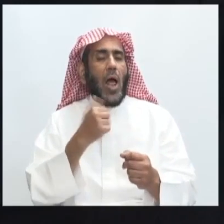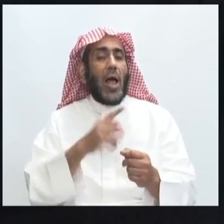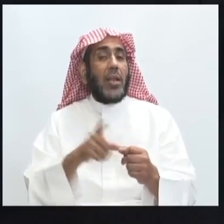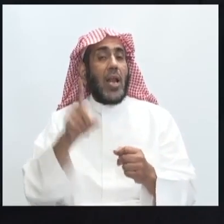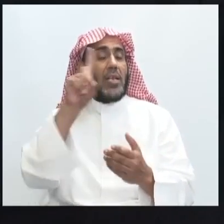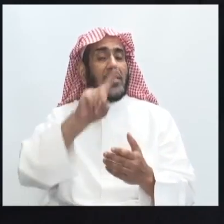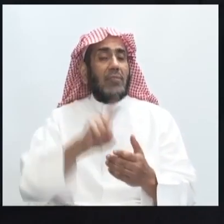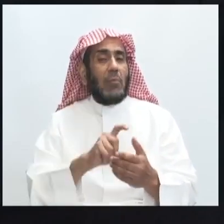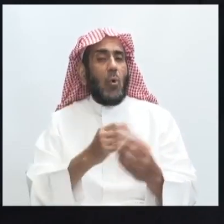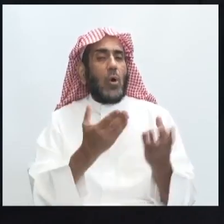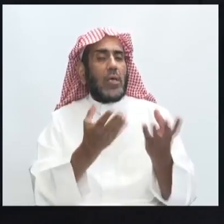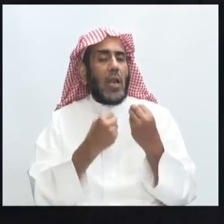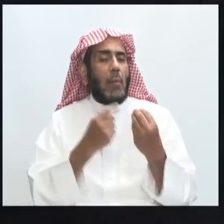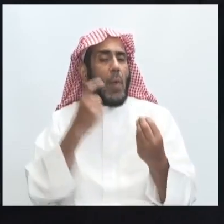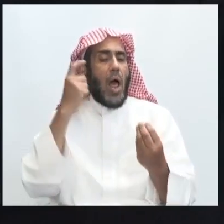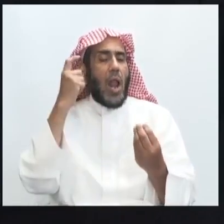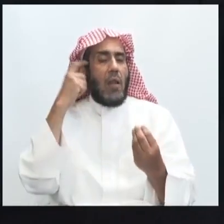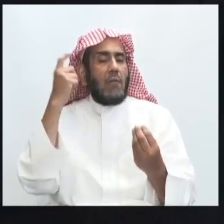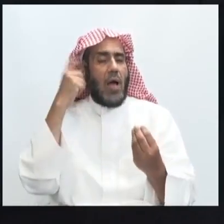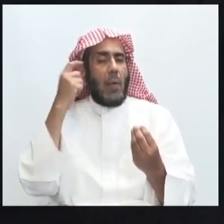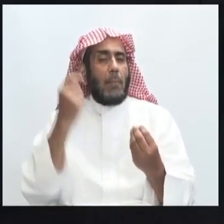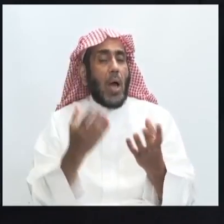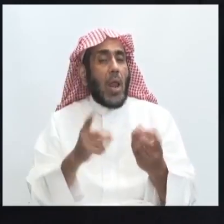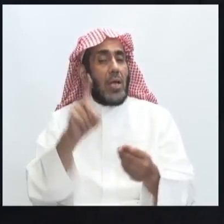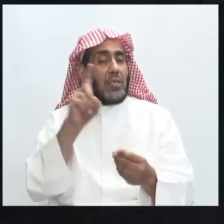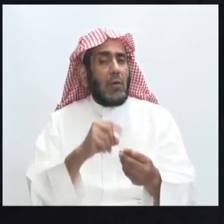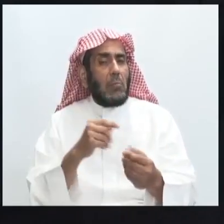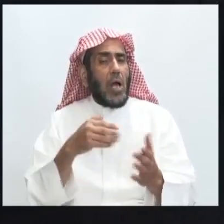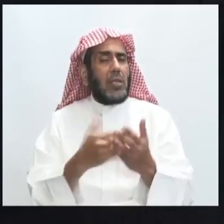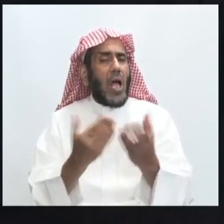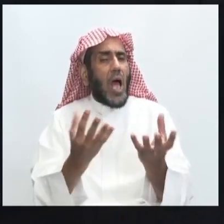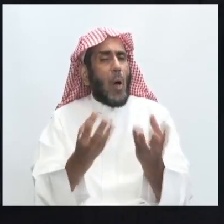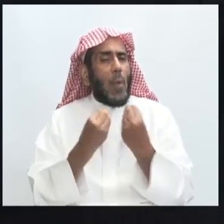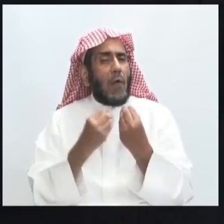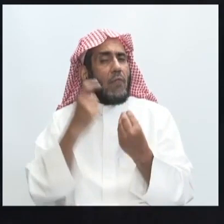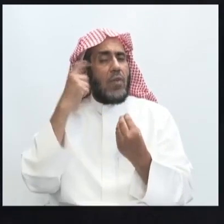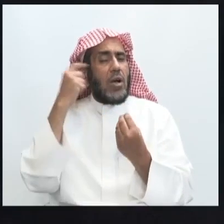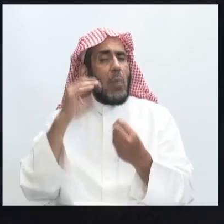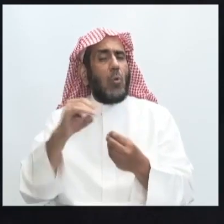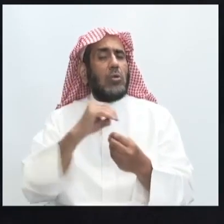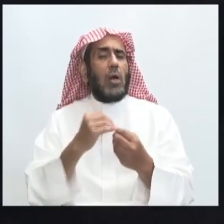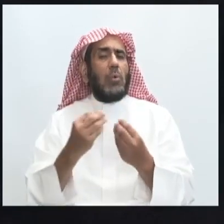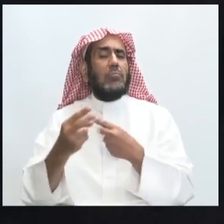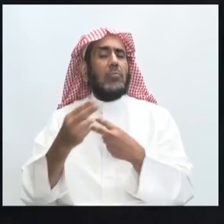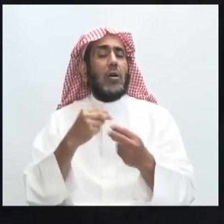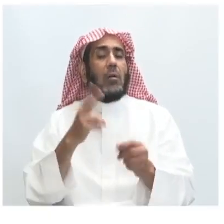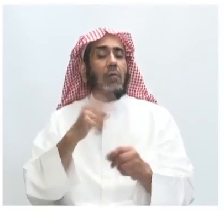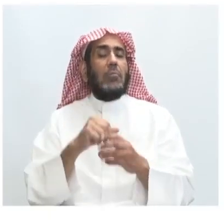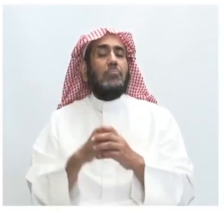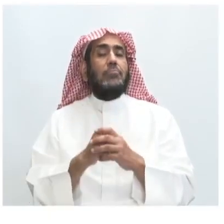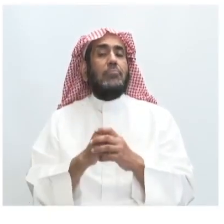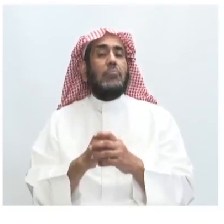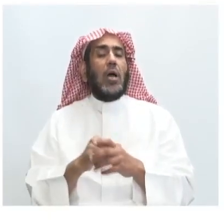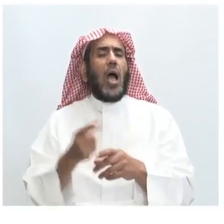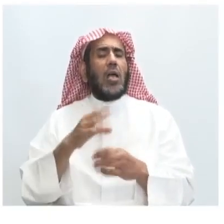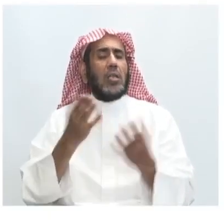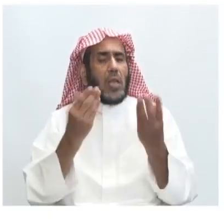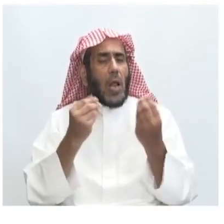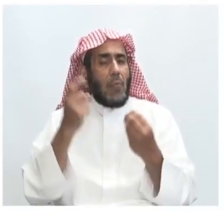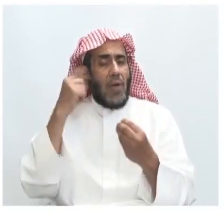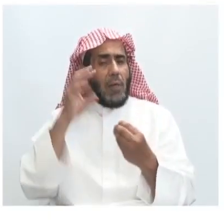الاستفهام هو طلب الفهم انا استفهم حتى اطلب منك الفهم وهو الاجابه طلبوا الفهم اي طلب